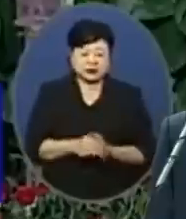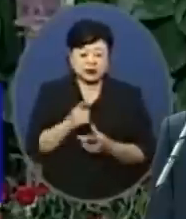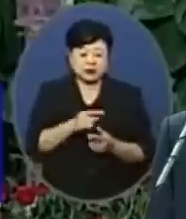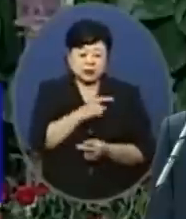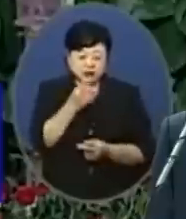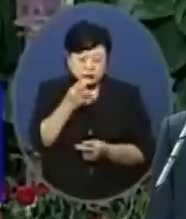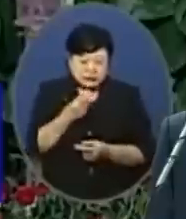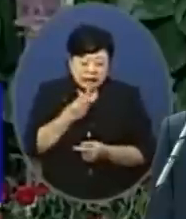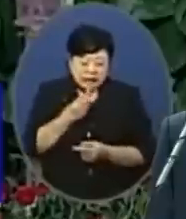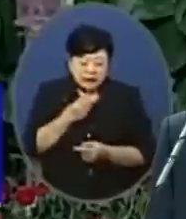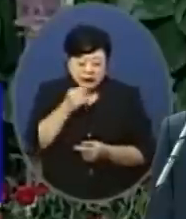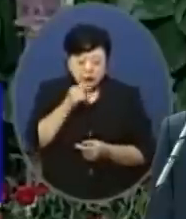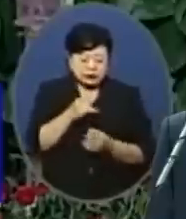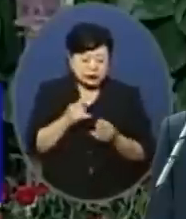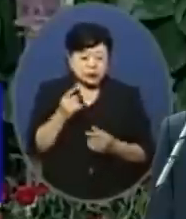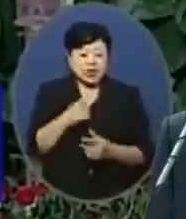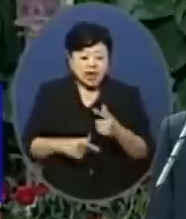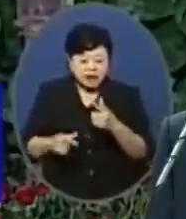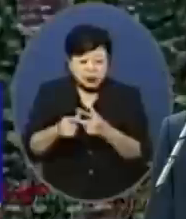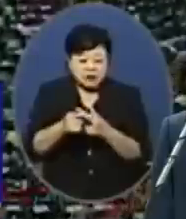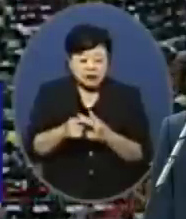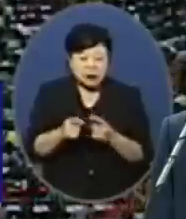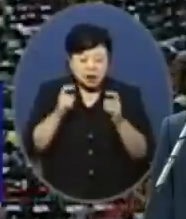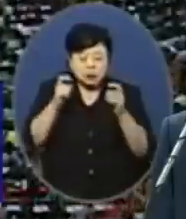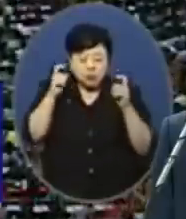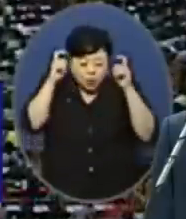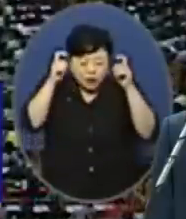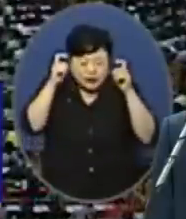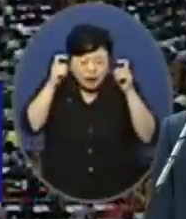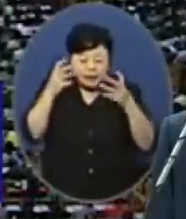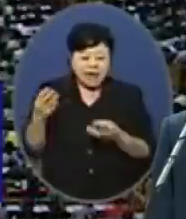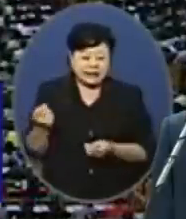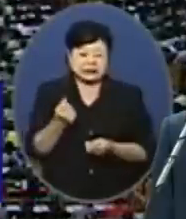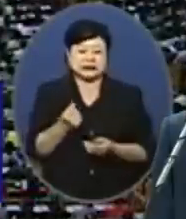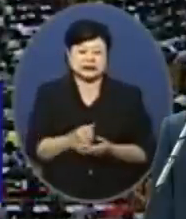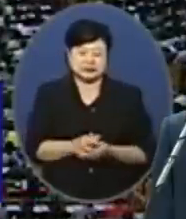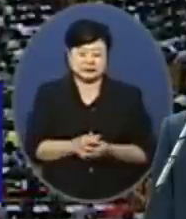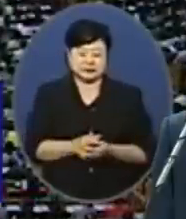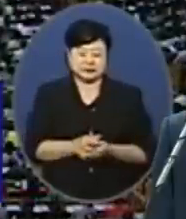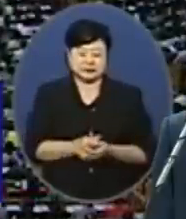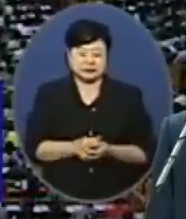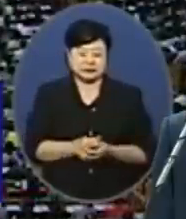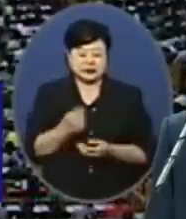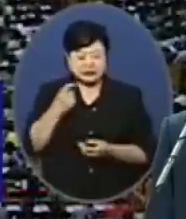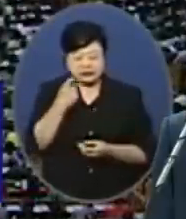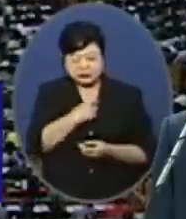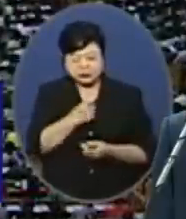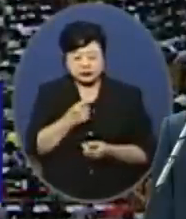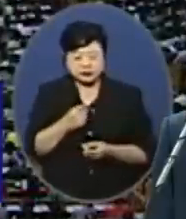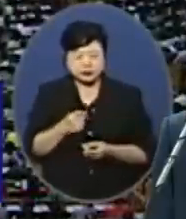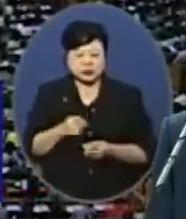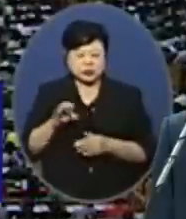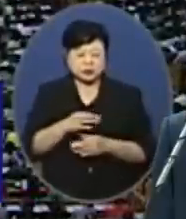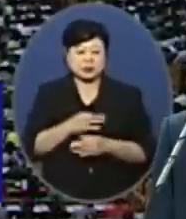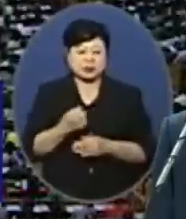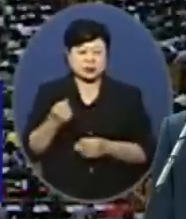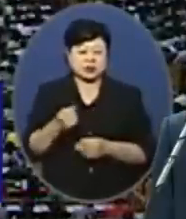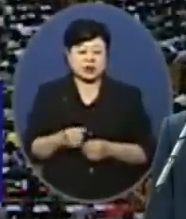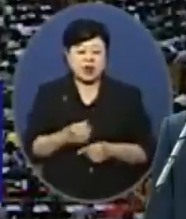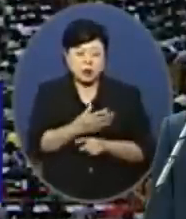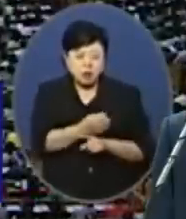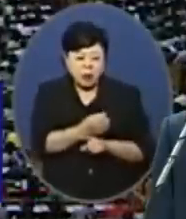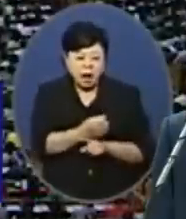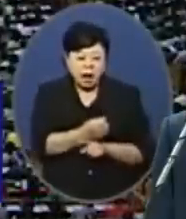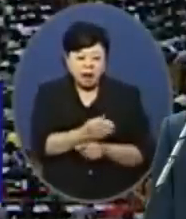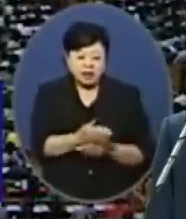먼저 예루살렘에 있던 모든 자들보다 내가 소와 양떼의 소유를 더 많이 가졌으며 은과 금들과 왕들이 소유한